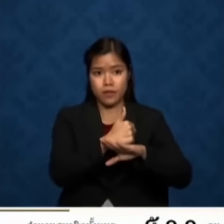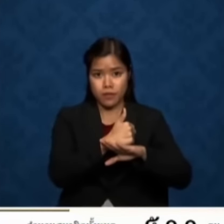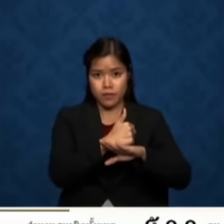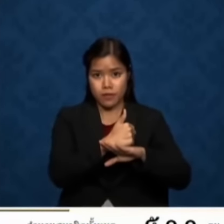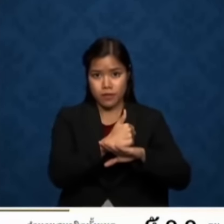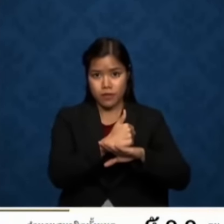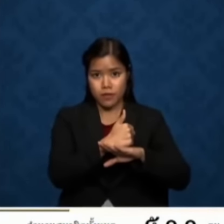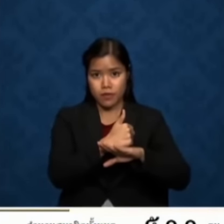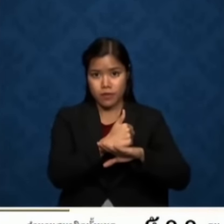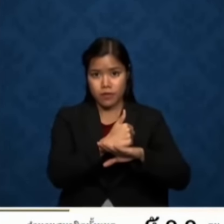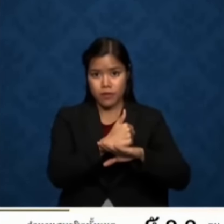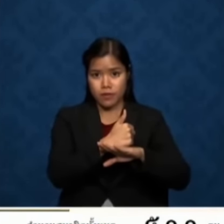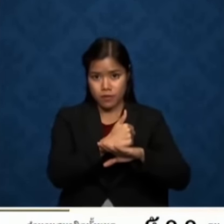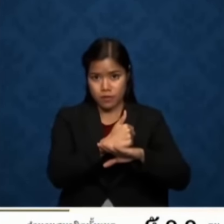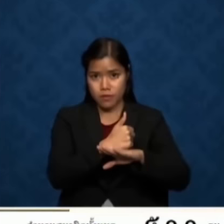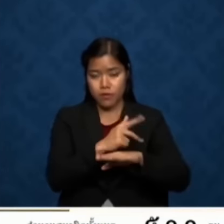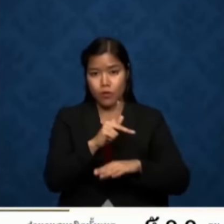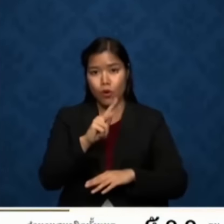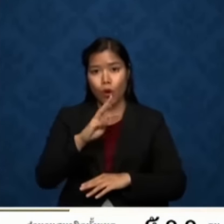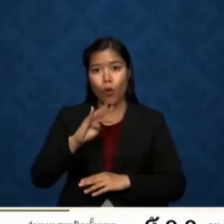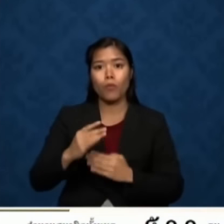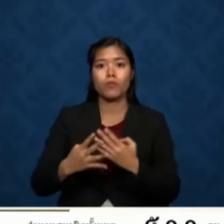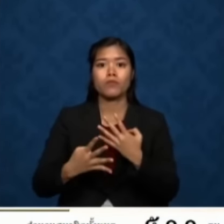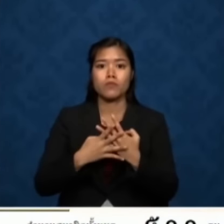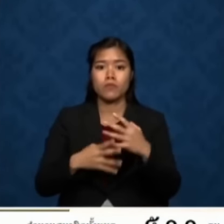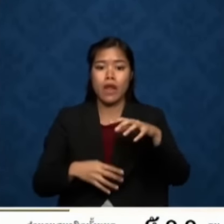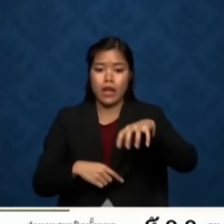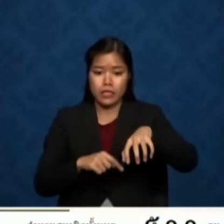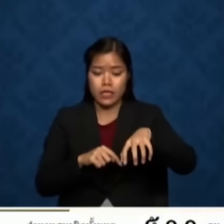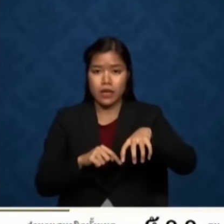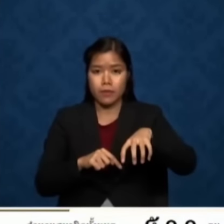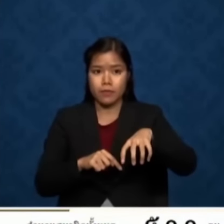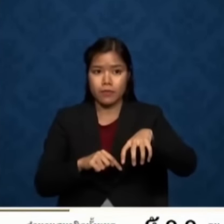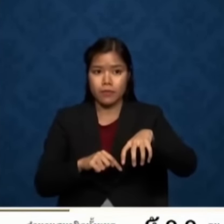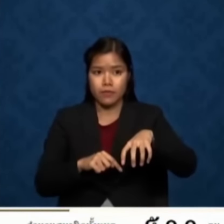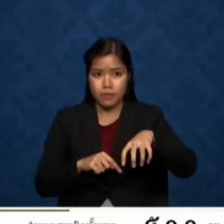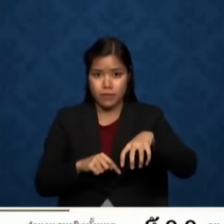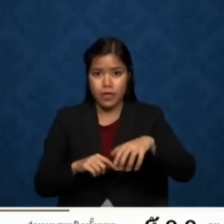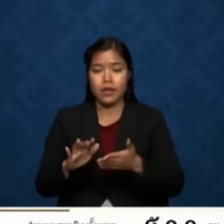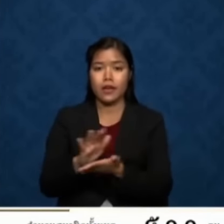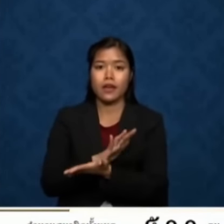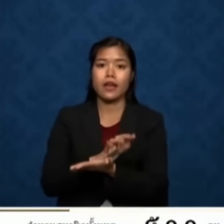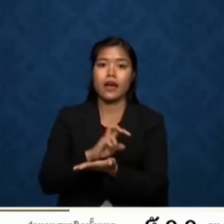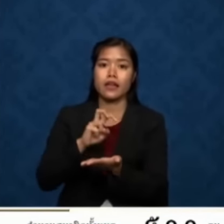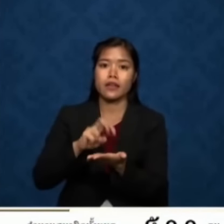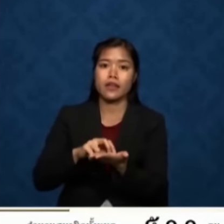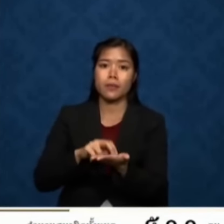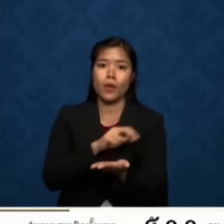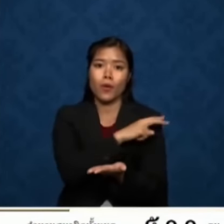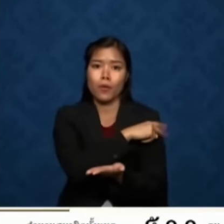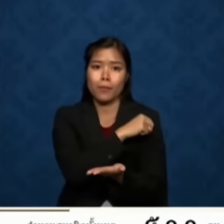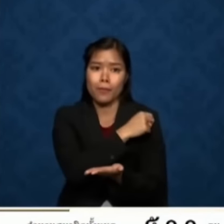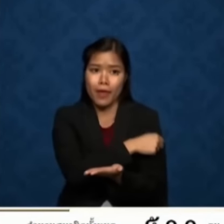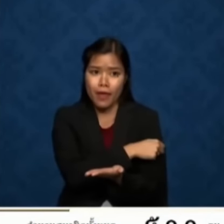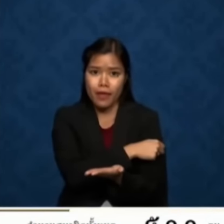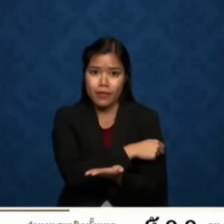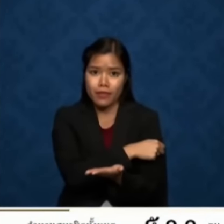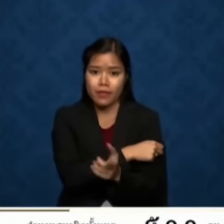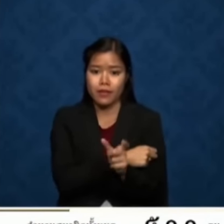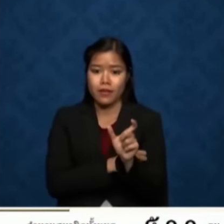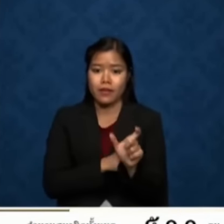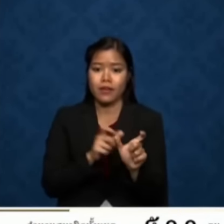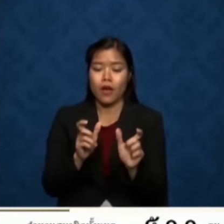อบเนี่ยท่านรับใบแพทย์มีแพทย์สองคนผมไม่เอ่ยชื่อแ